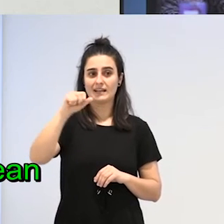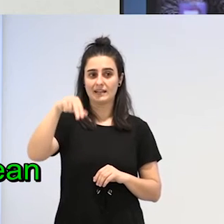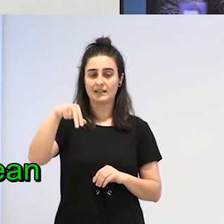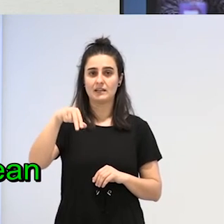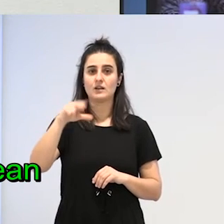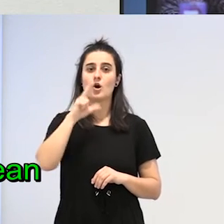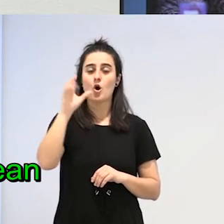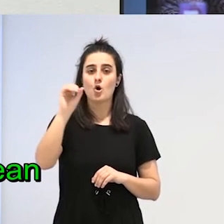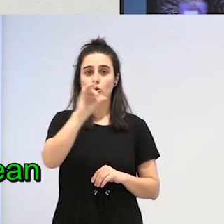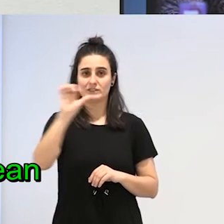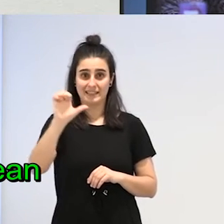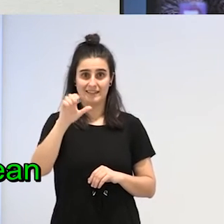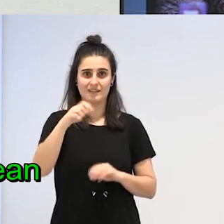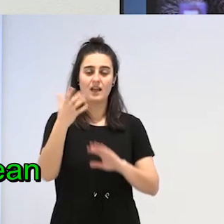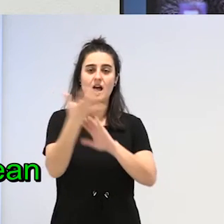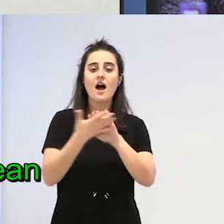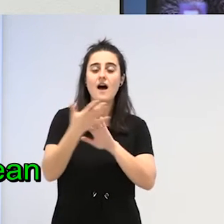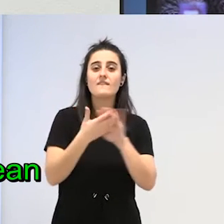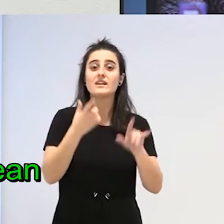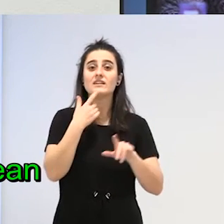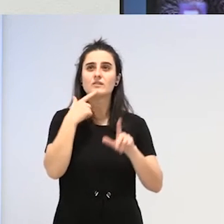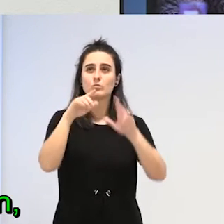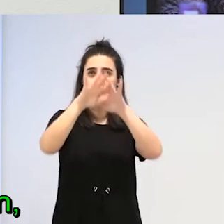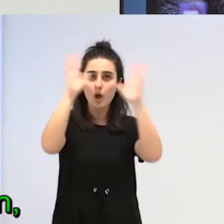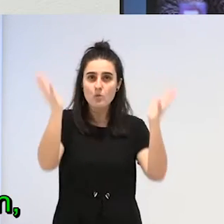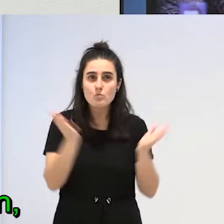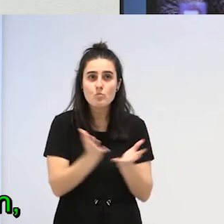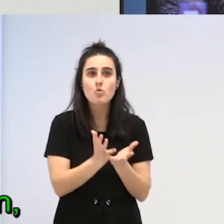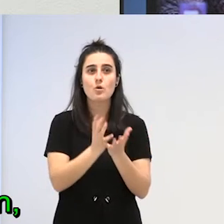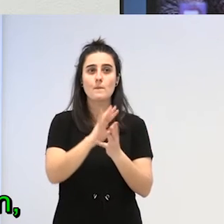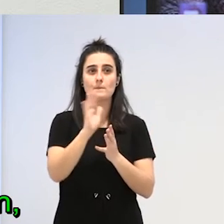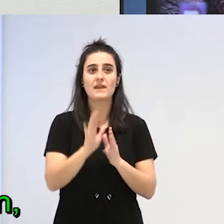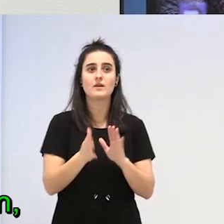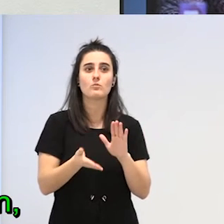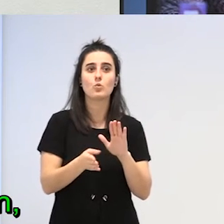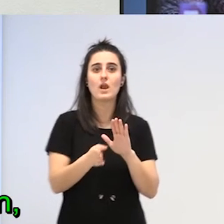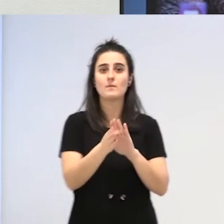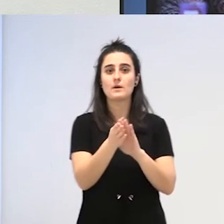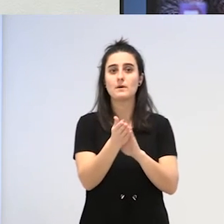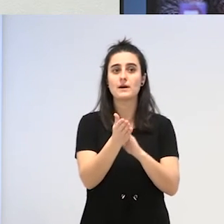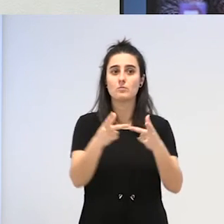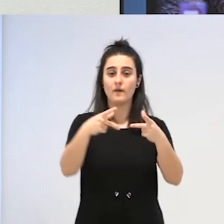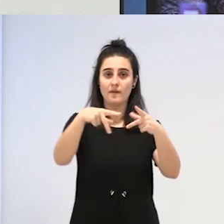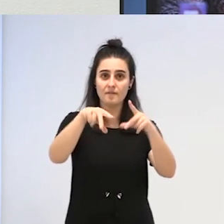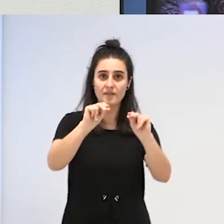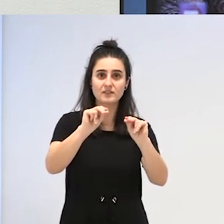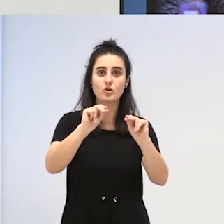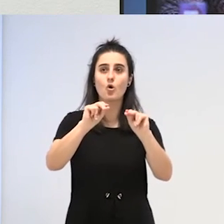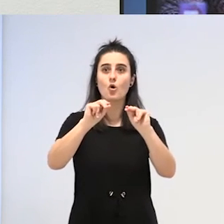distopiaz eta utopiaz ari garenean eta munduaren amaiera edo postapokalipsia aipatzean,